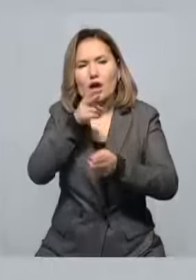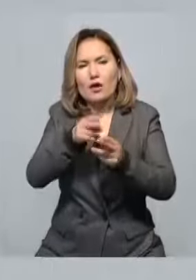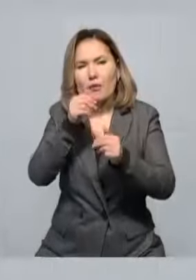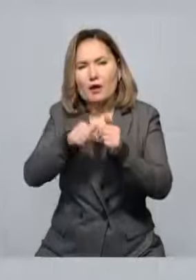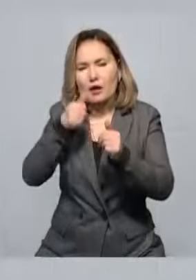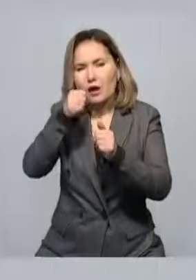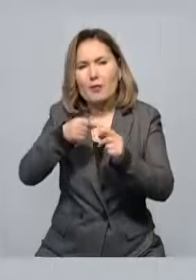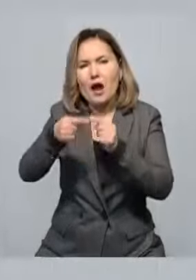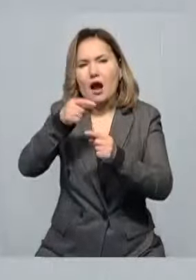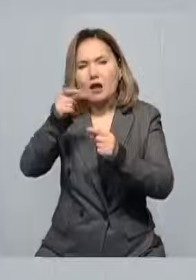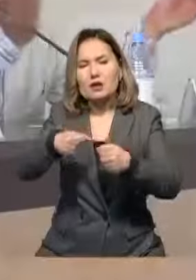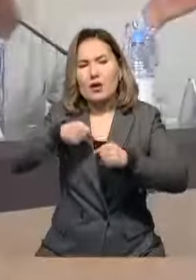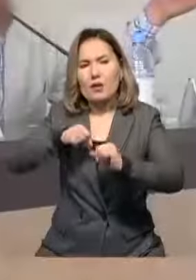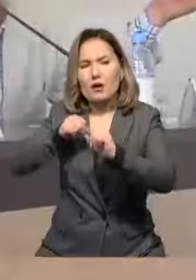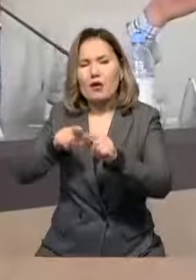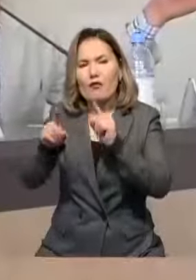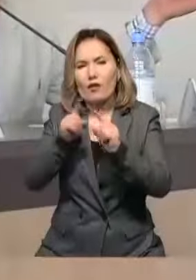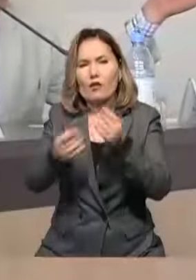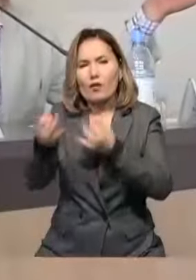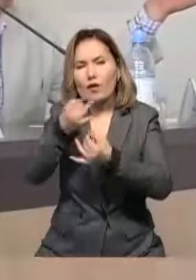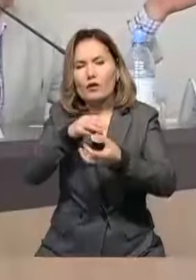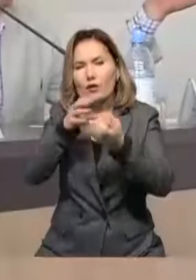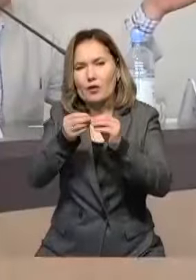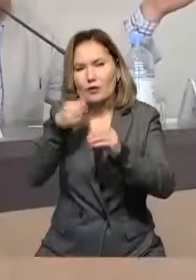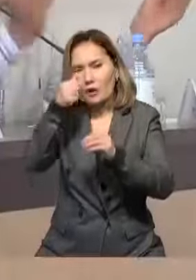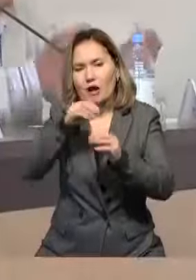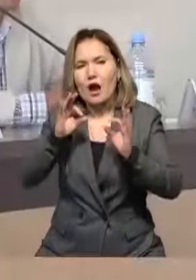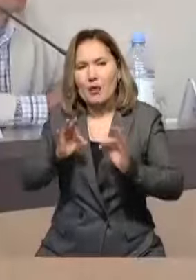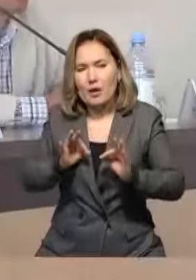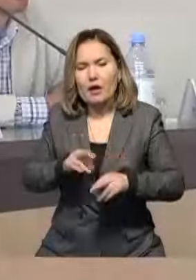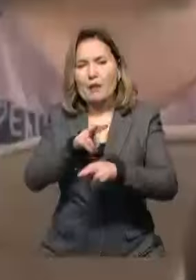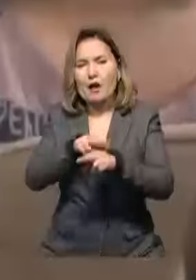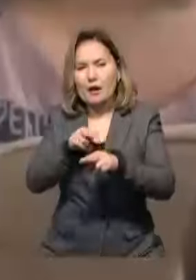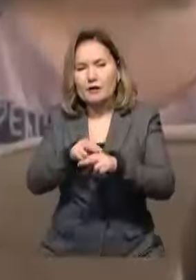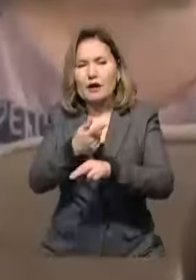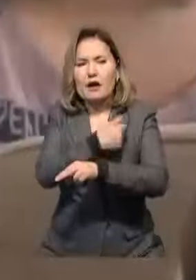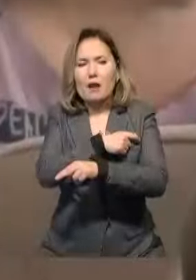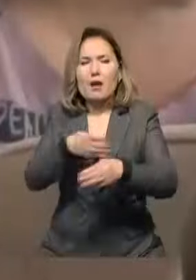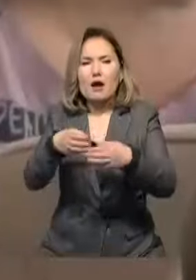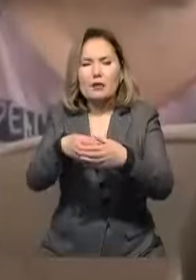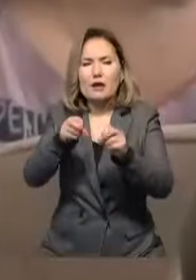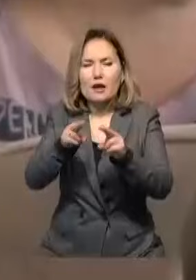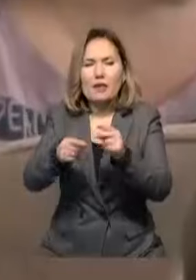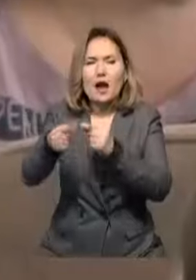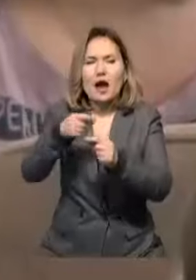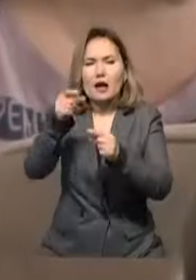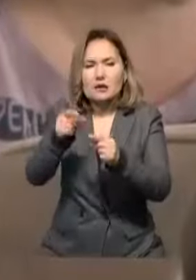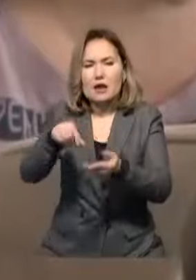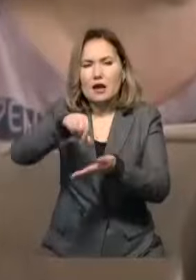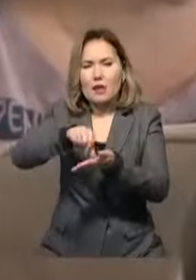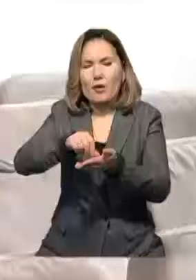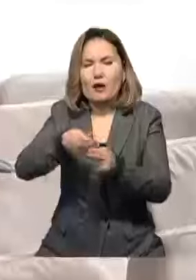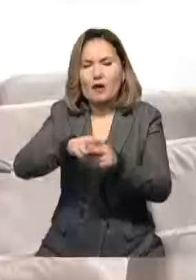сайын кәсіпкерлердің құқығын қорғау форумында көтеріледі. Биылда прокуратура, полиция, санитарлық қызметтер мен кәсіпкерлер палатасының